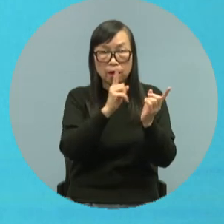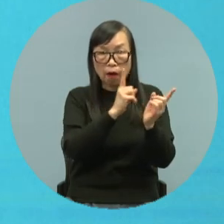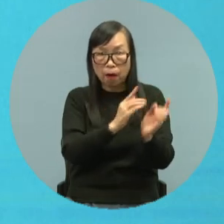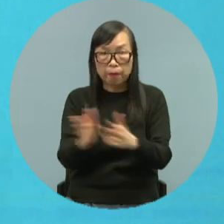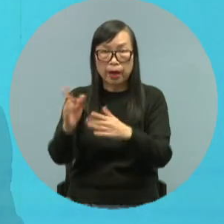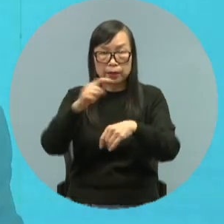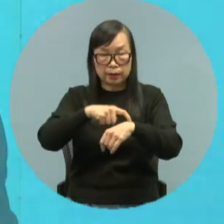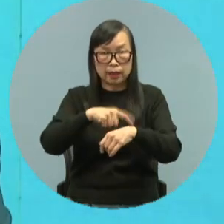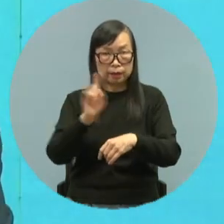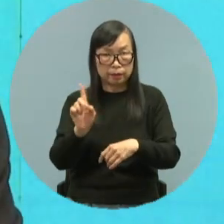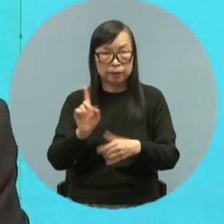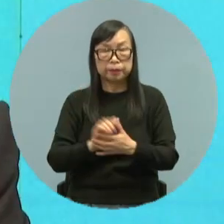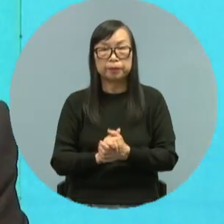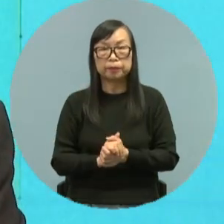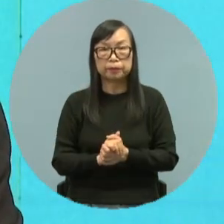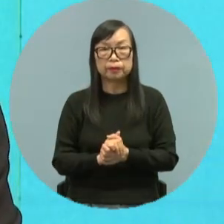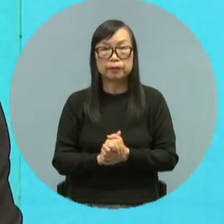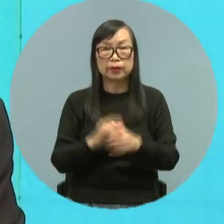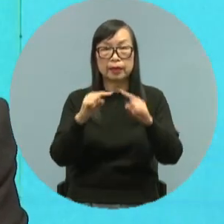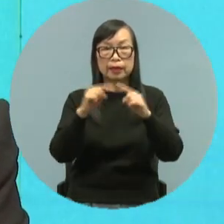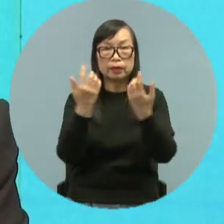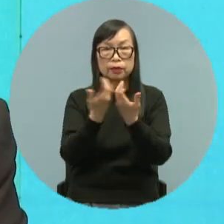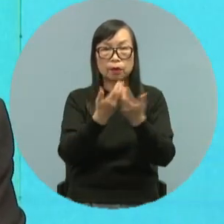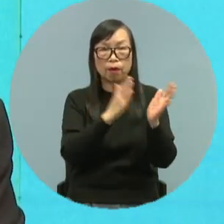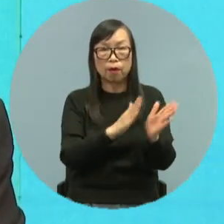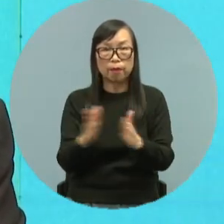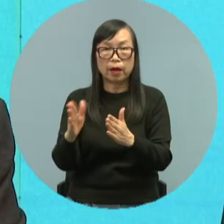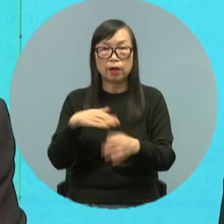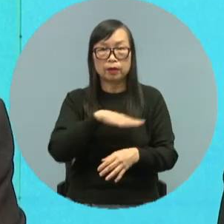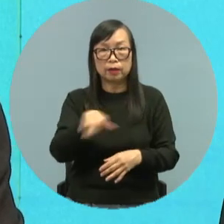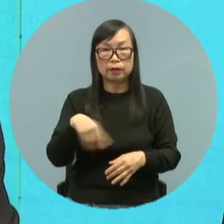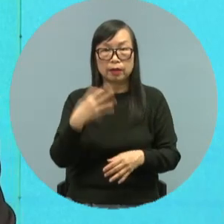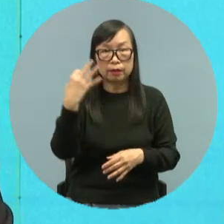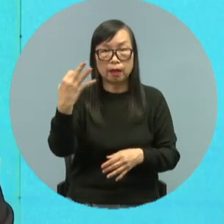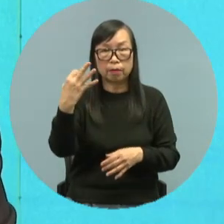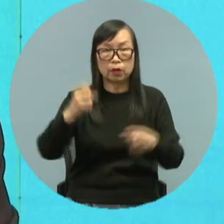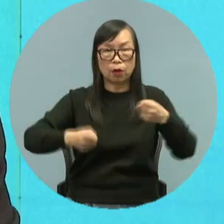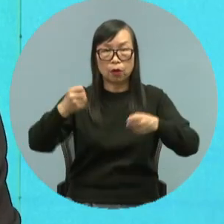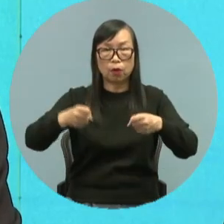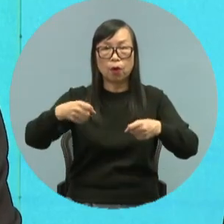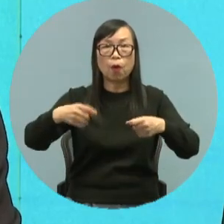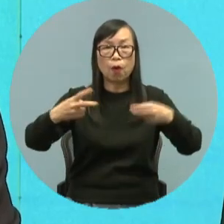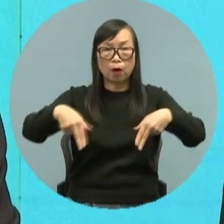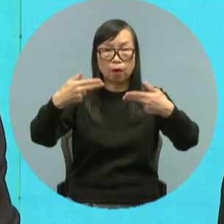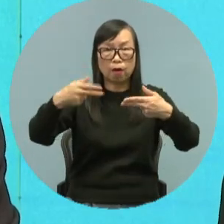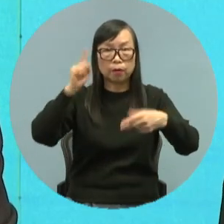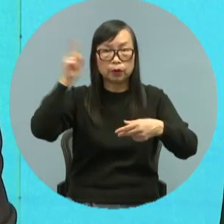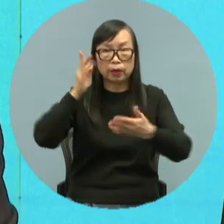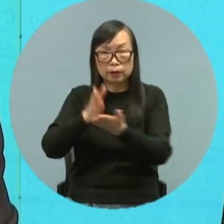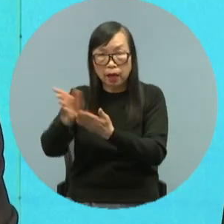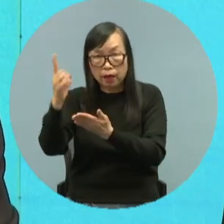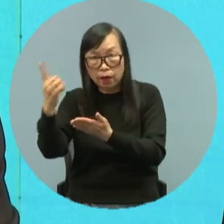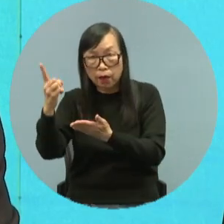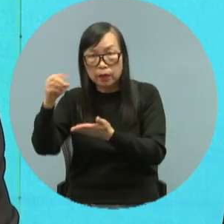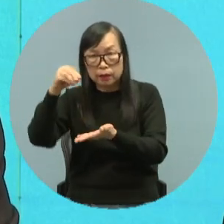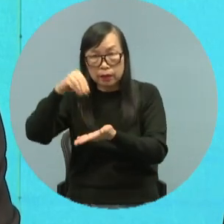間。 在人數安排上面，我們會就上述3個陸路的口岸每日單向我